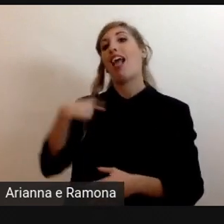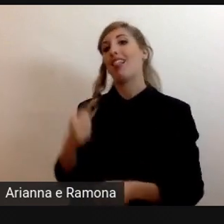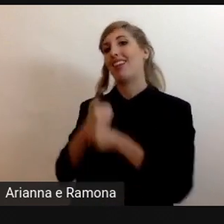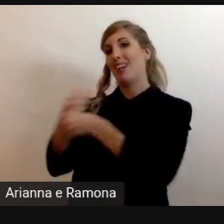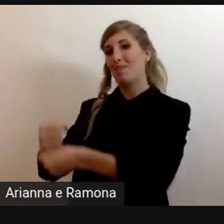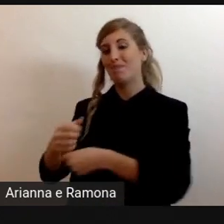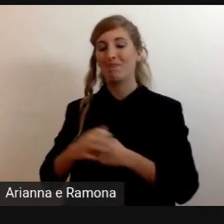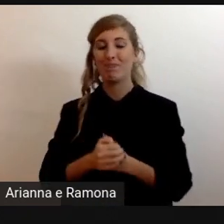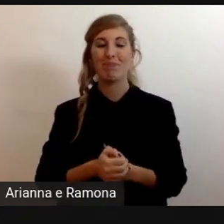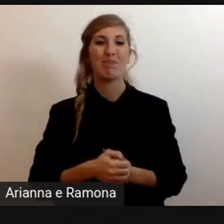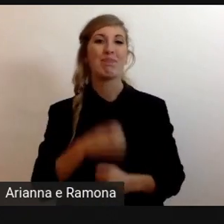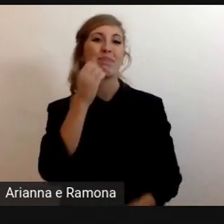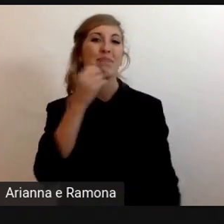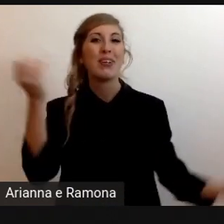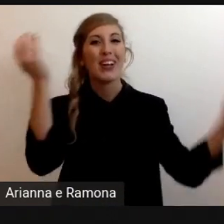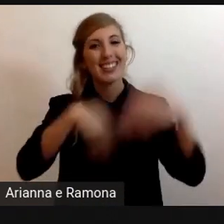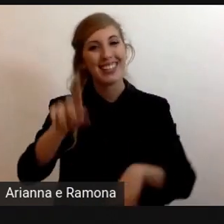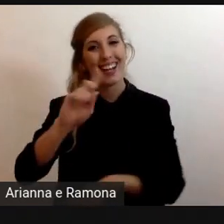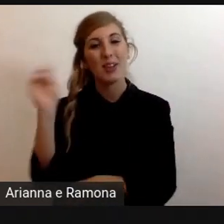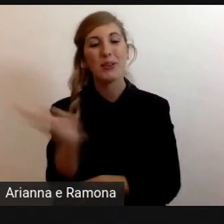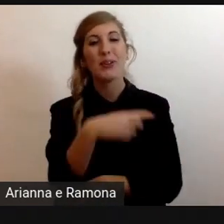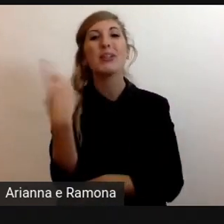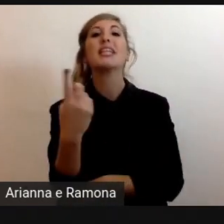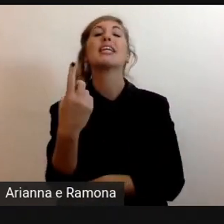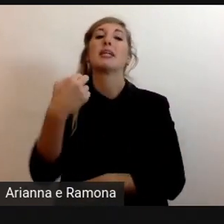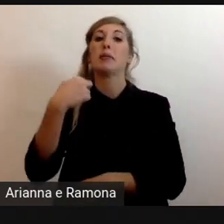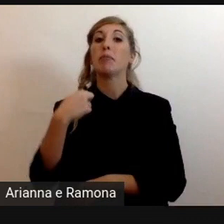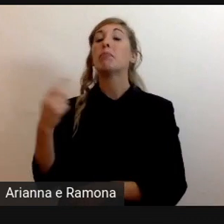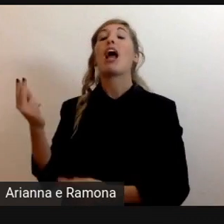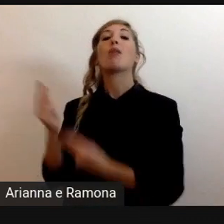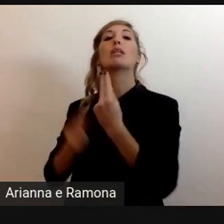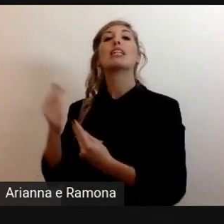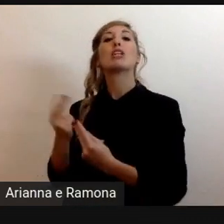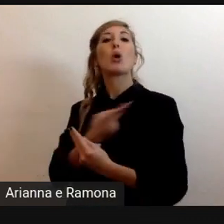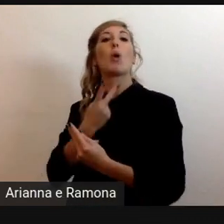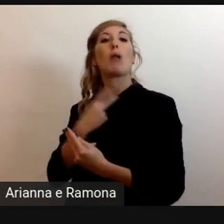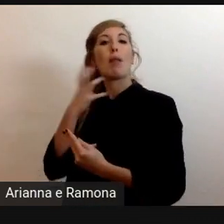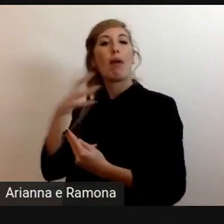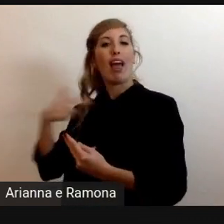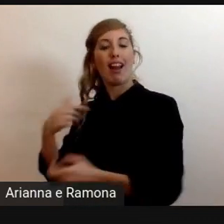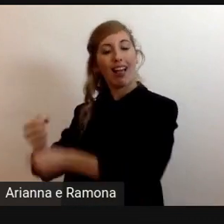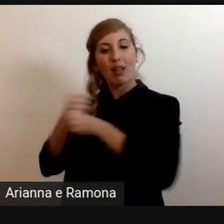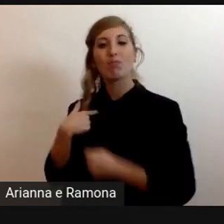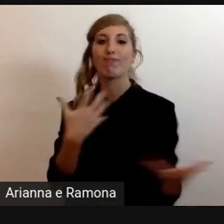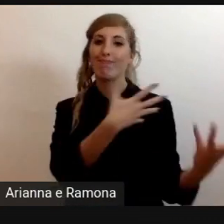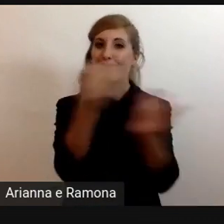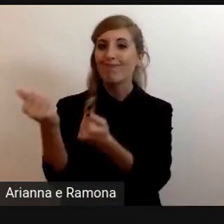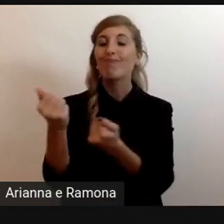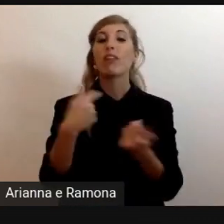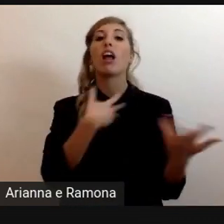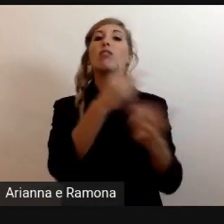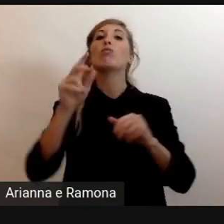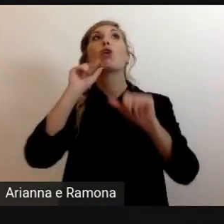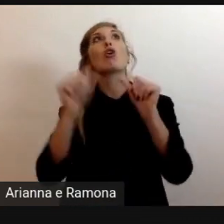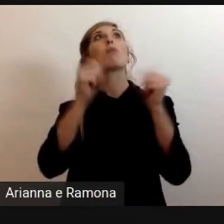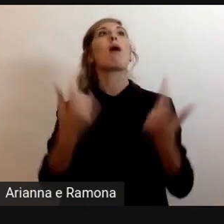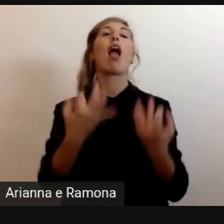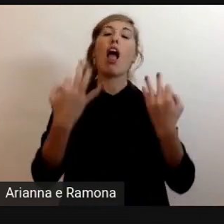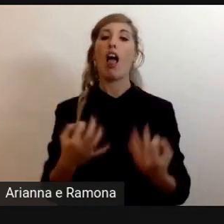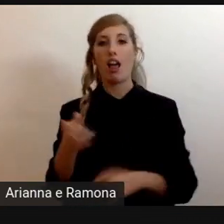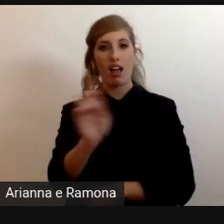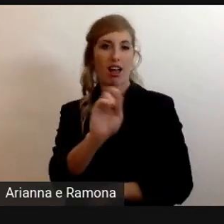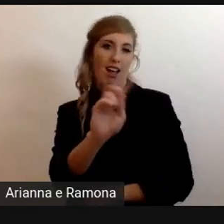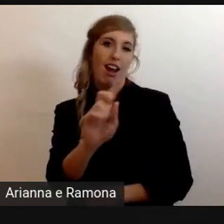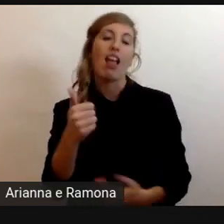buonasera a tutti porto il saluto dell'amministrazione comunale di bergamo non è un saluto formale questo ma è